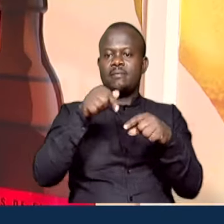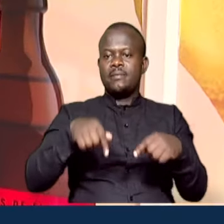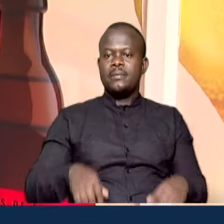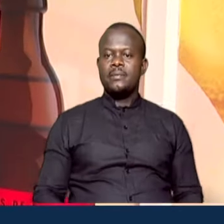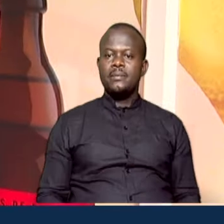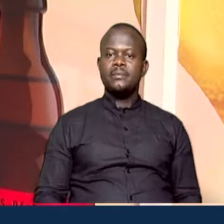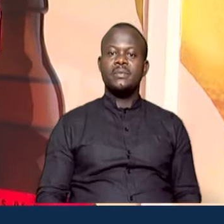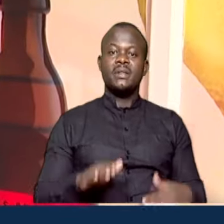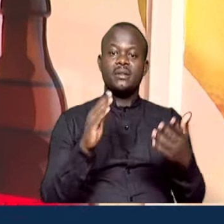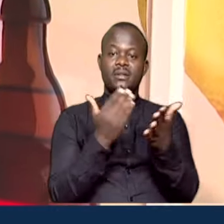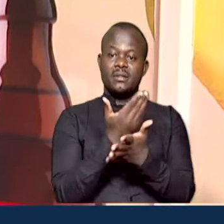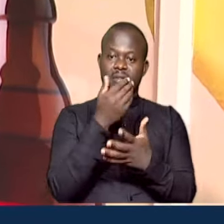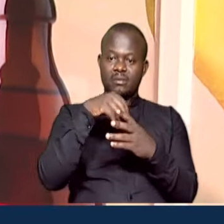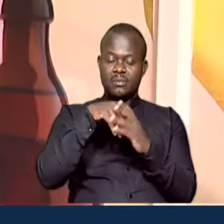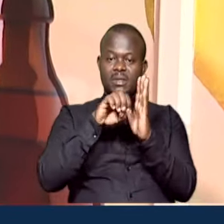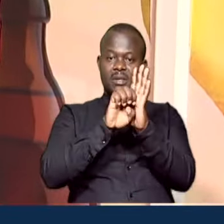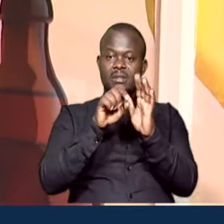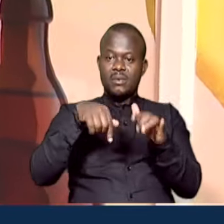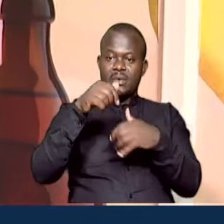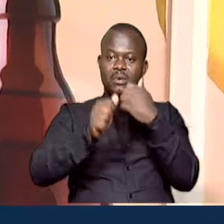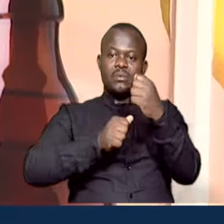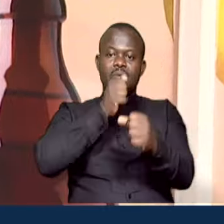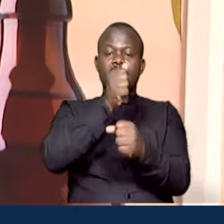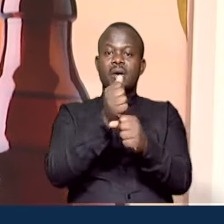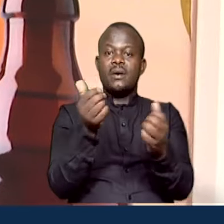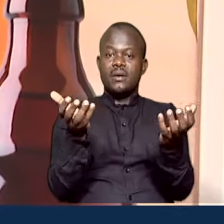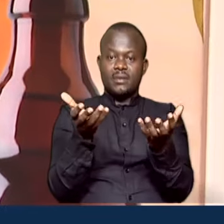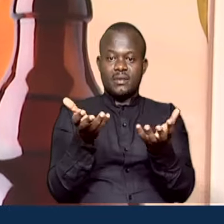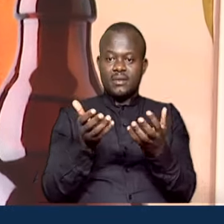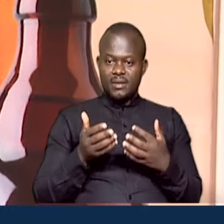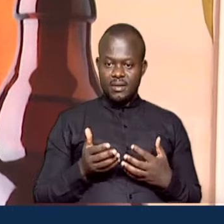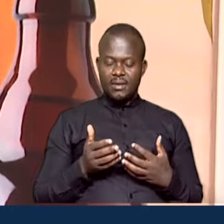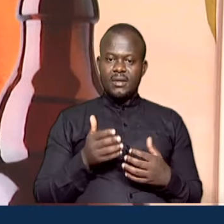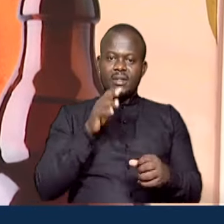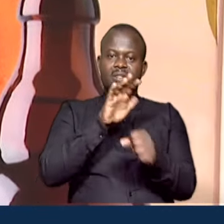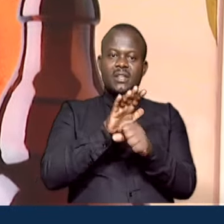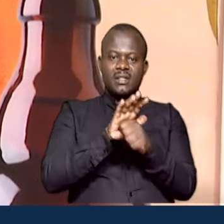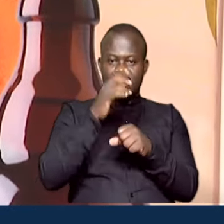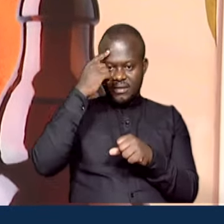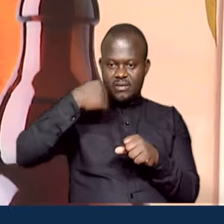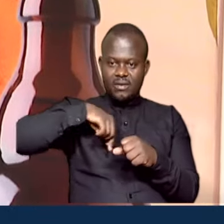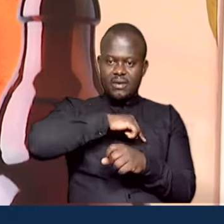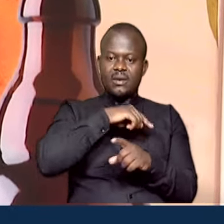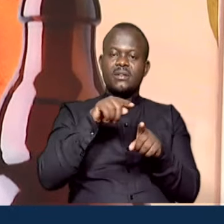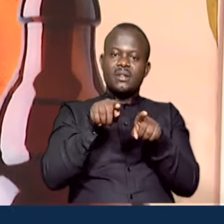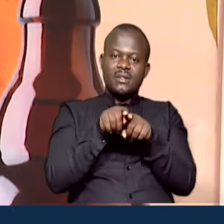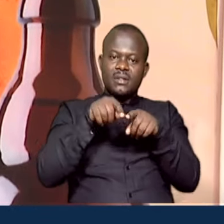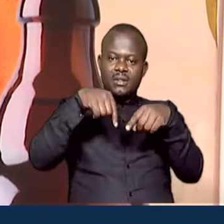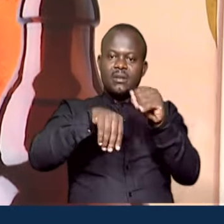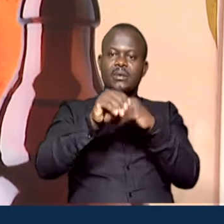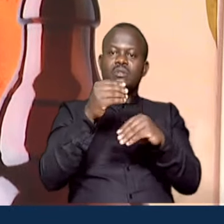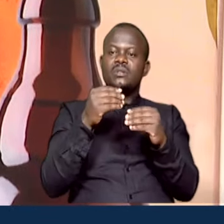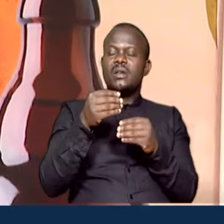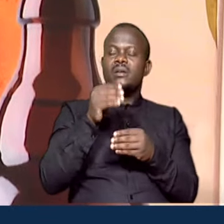Igishya muri Expo y'uno mwaka nuko cyane kuri twebwe nka Expo icuruza ino nzoga,